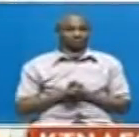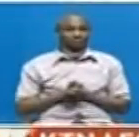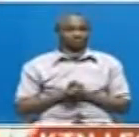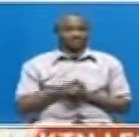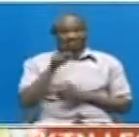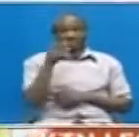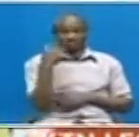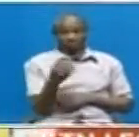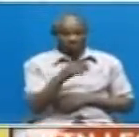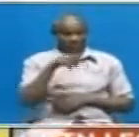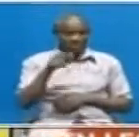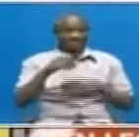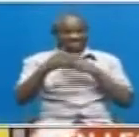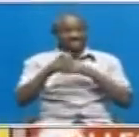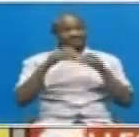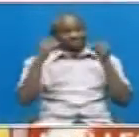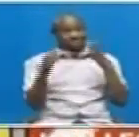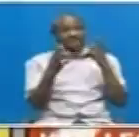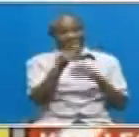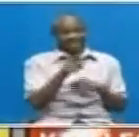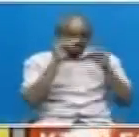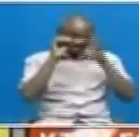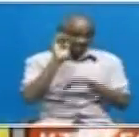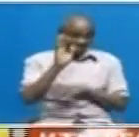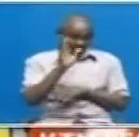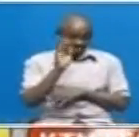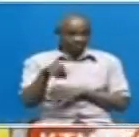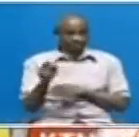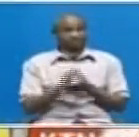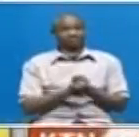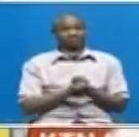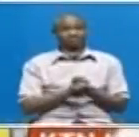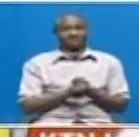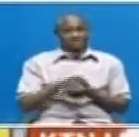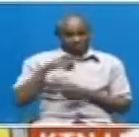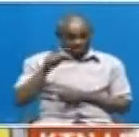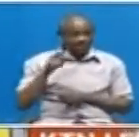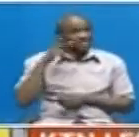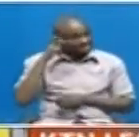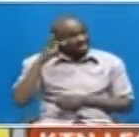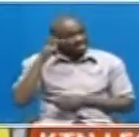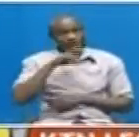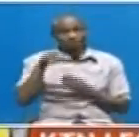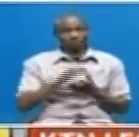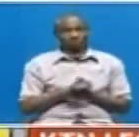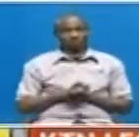Watoto hawa hujikusanya kando ya moto huu huku mwalimu wao maarufu kama Maalim Duksi akiwasikiza wote.